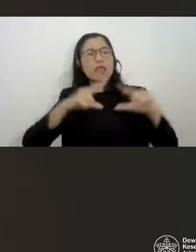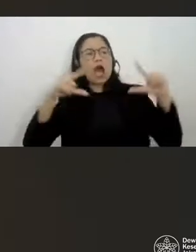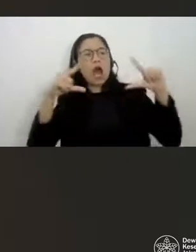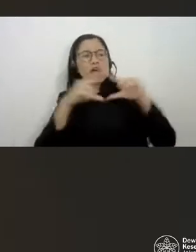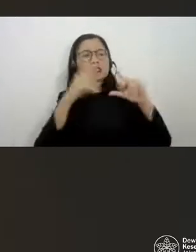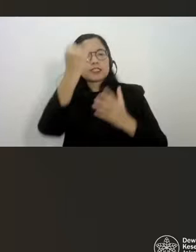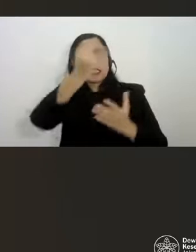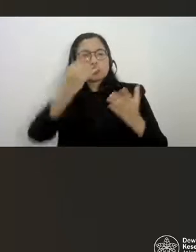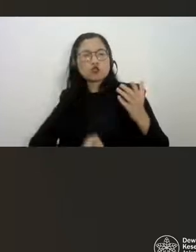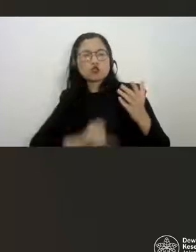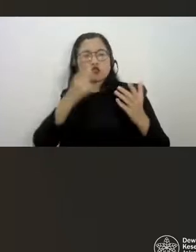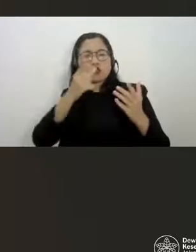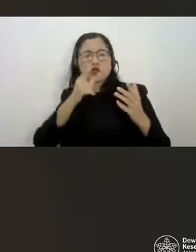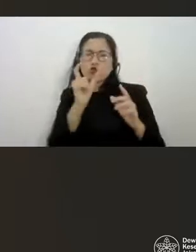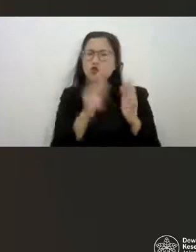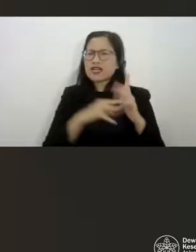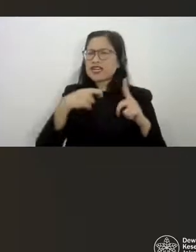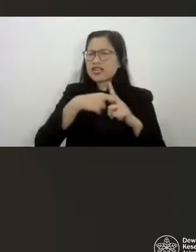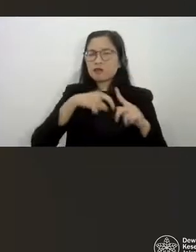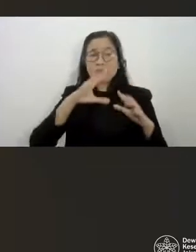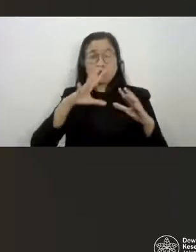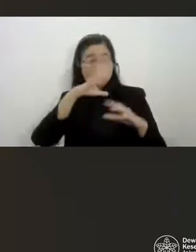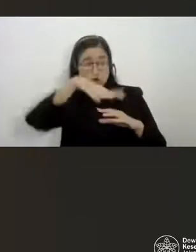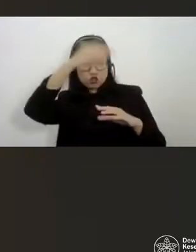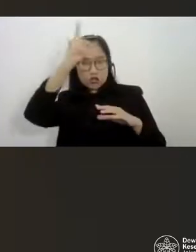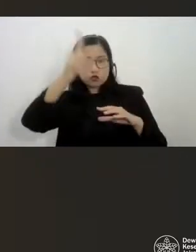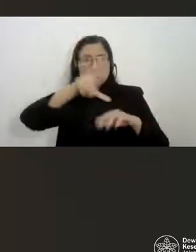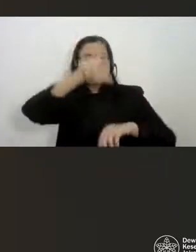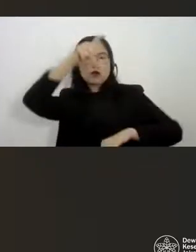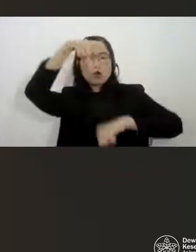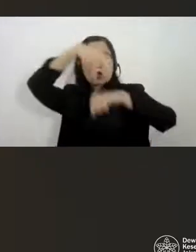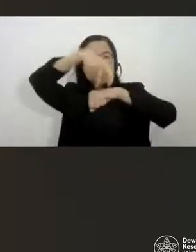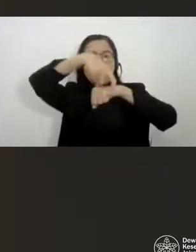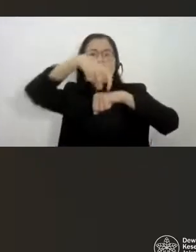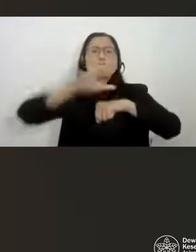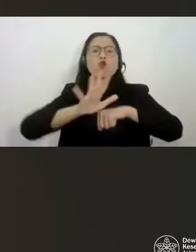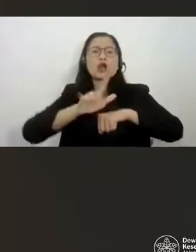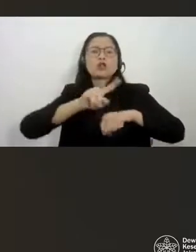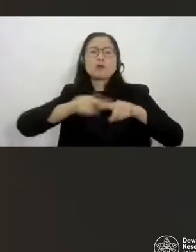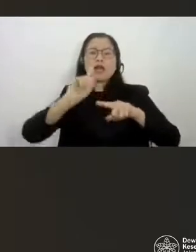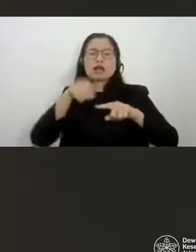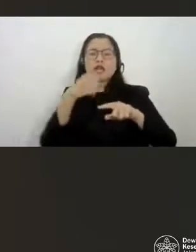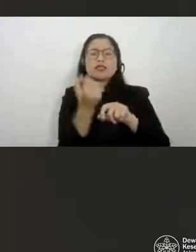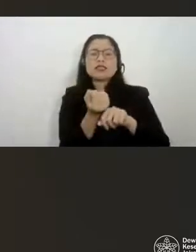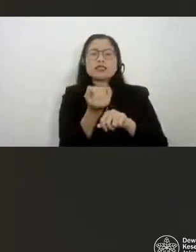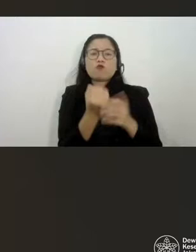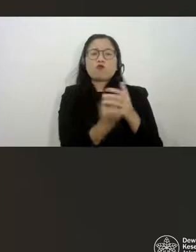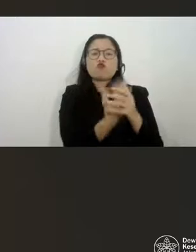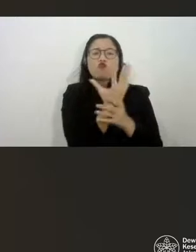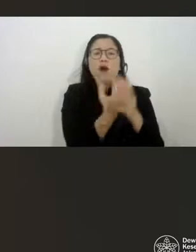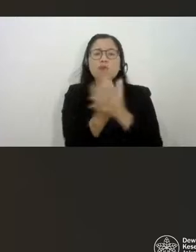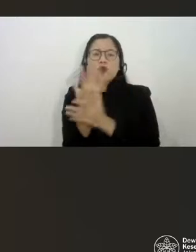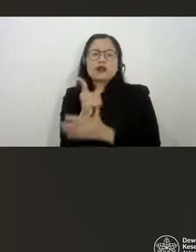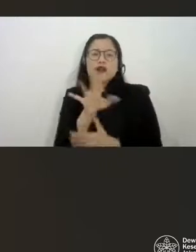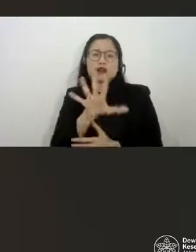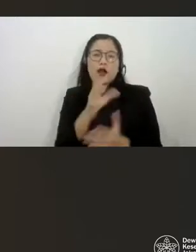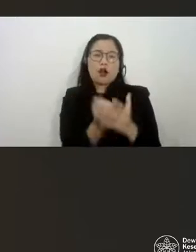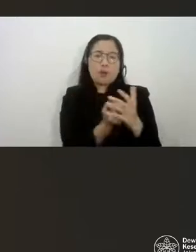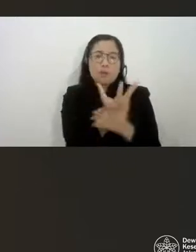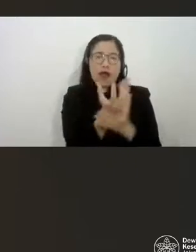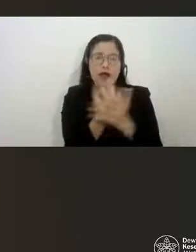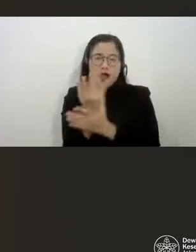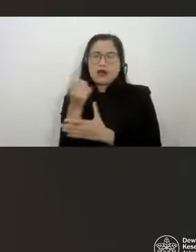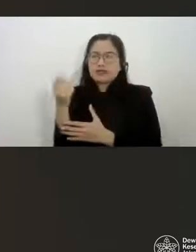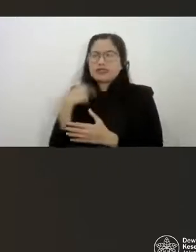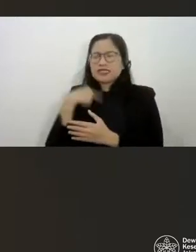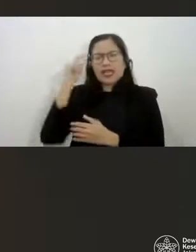Puncaknya bukan berupa kubah, melainkan simbol bunga berkembang dengan 5 kelopak. Saya selalu ingat ya penjelasan mengenai ini di